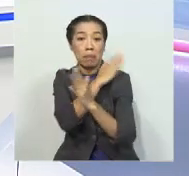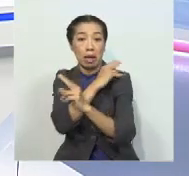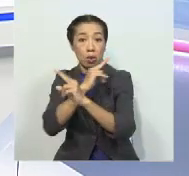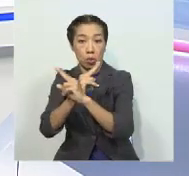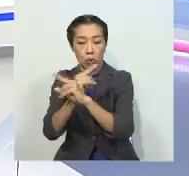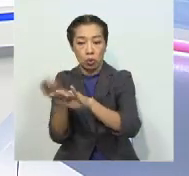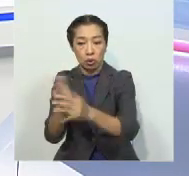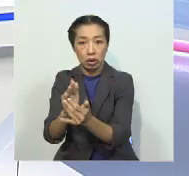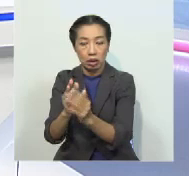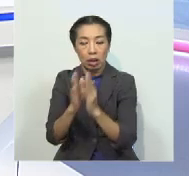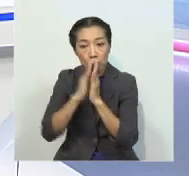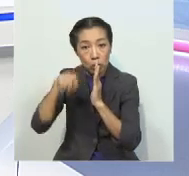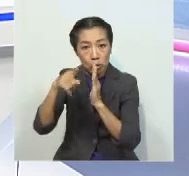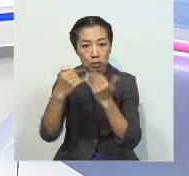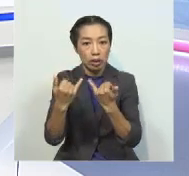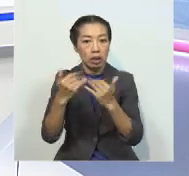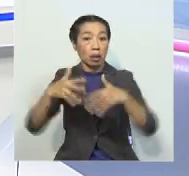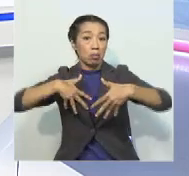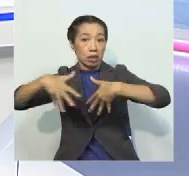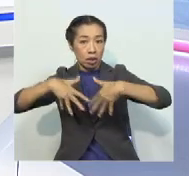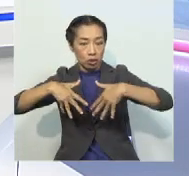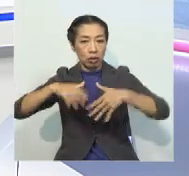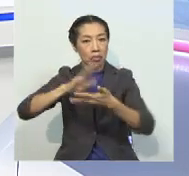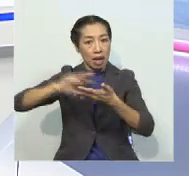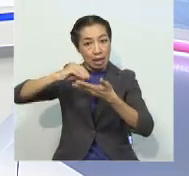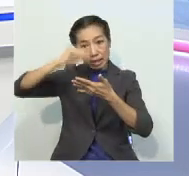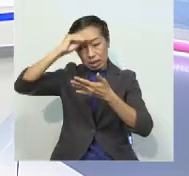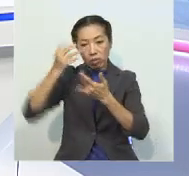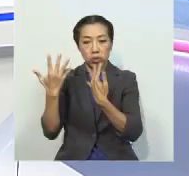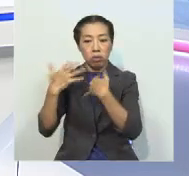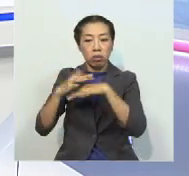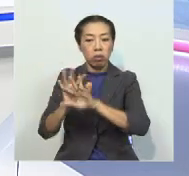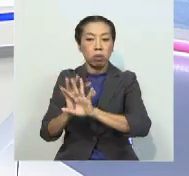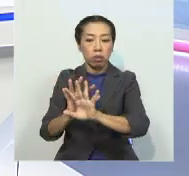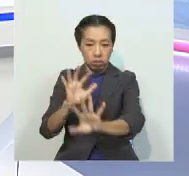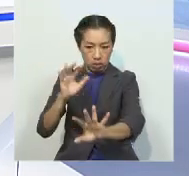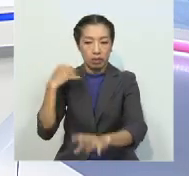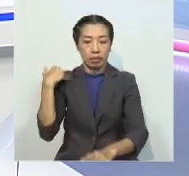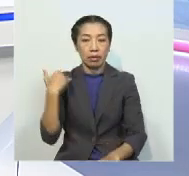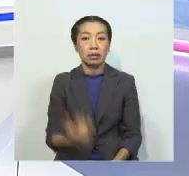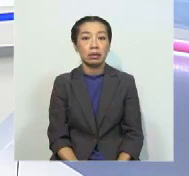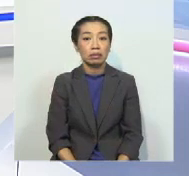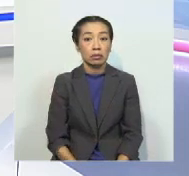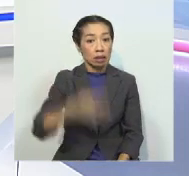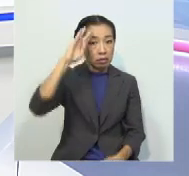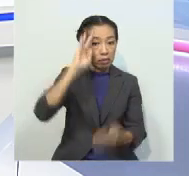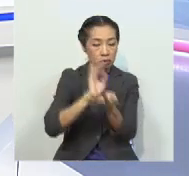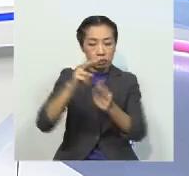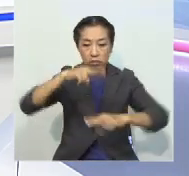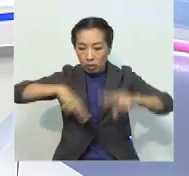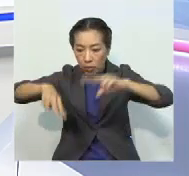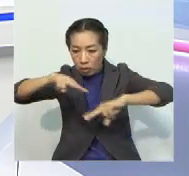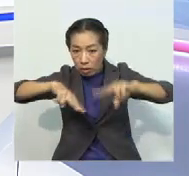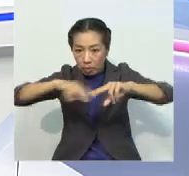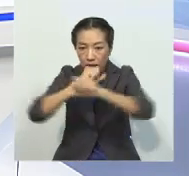ะต้องบอกว่ามีศิษยานุศิษย์เนี่ยกับประชาชนทั่วไปไปร่วมงานกันเป็นจำนวนมากเลยทีเดียวค่ะทางตำรวจเองก็ได้วางมา